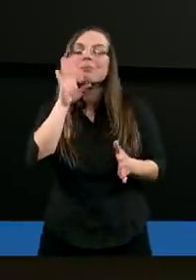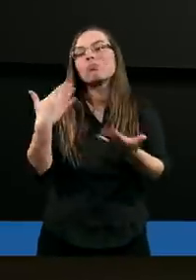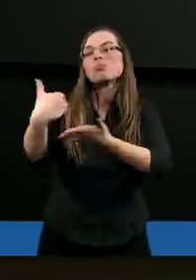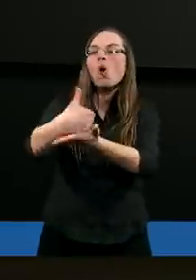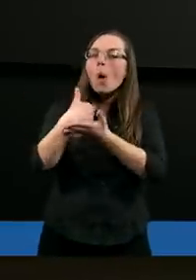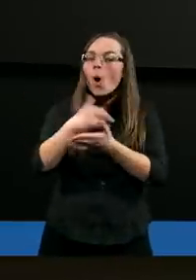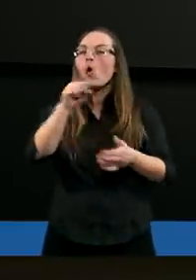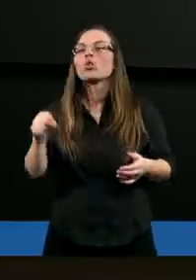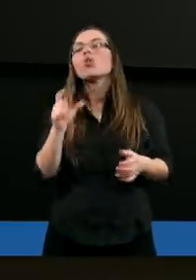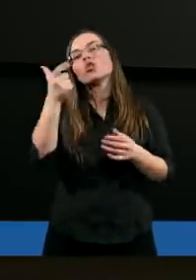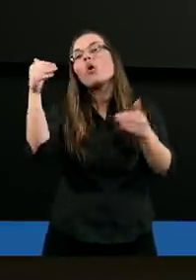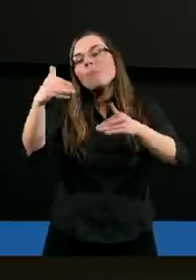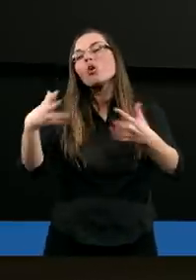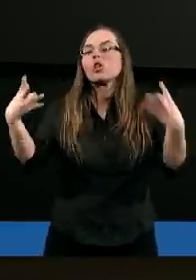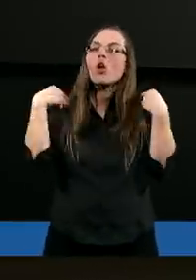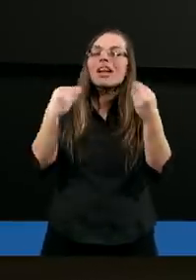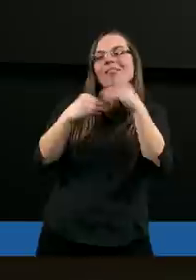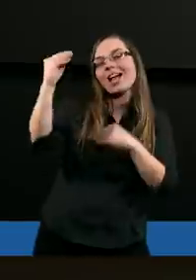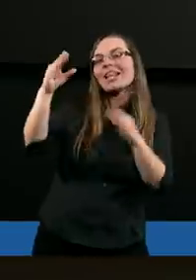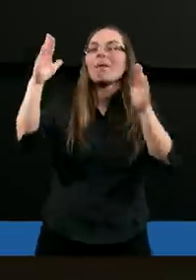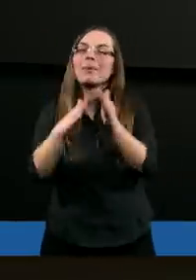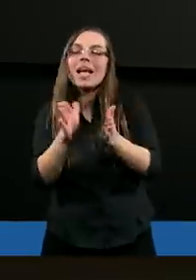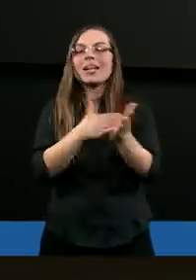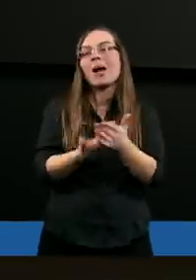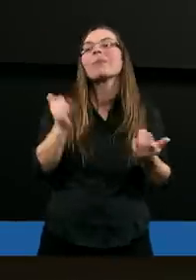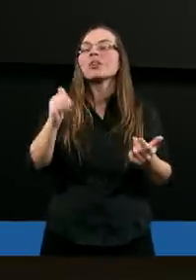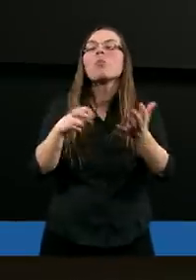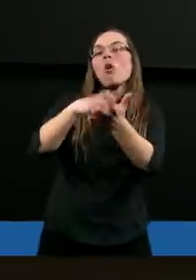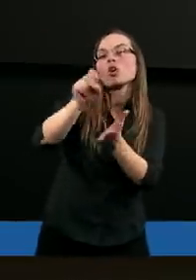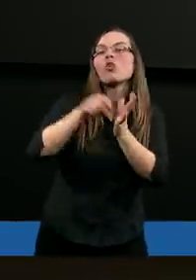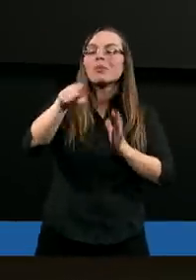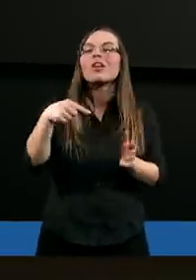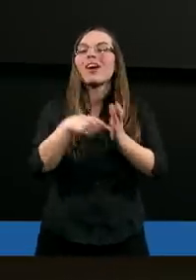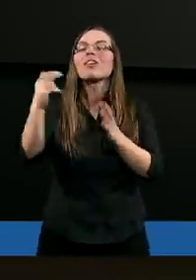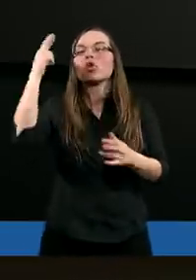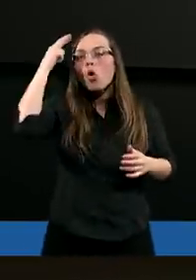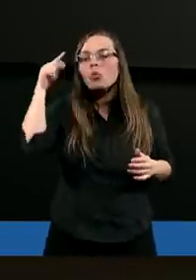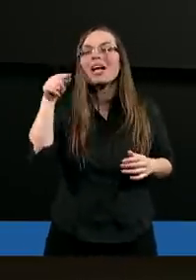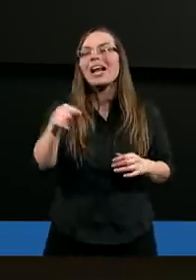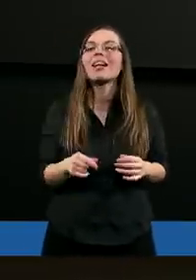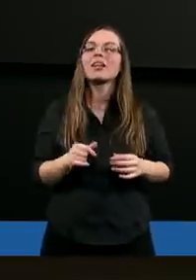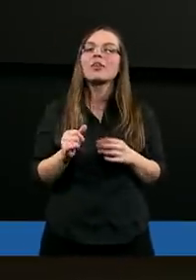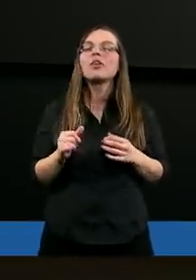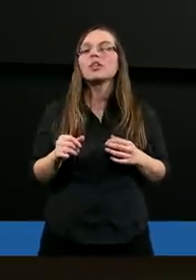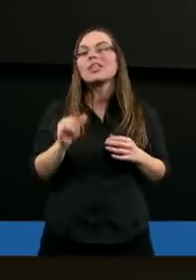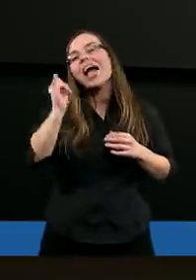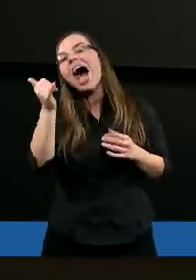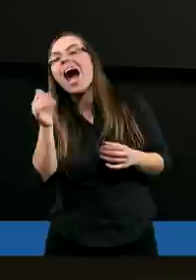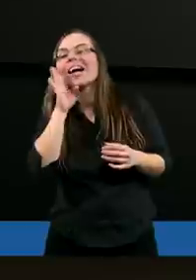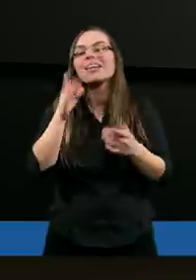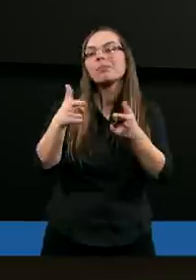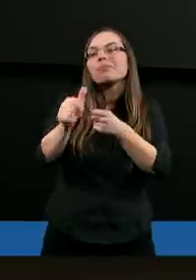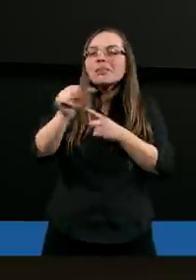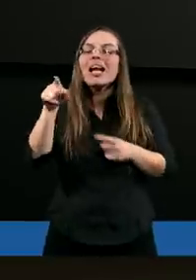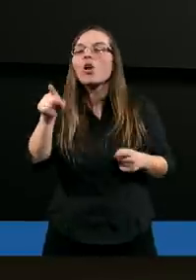mocą, tak? Coś, co można uzyskać więcej, mniej, tak? A nie podchodzimy właśnie do rozumienia, kim rzeczywiście On jest i jaką On